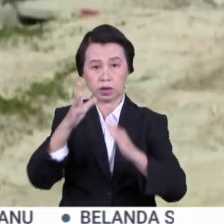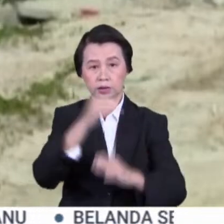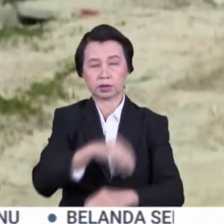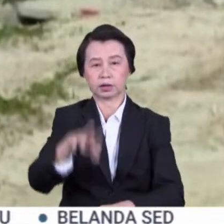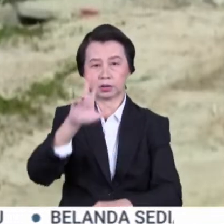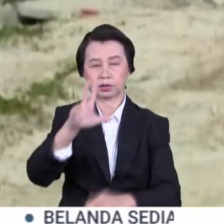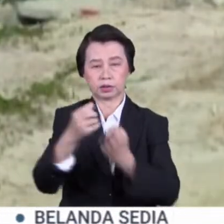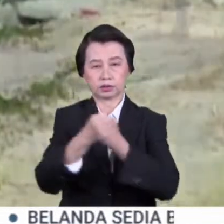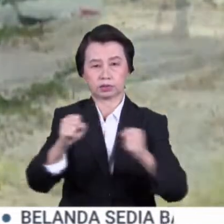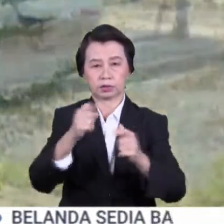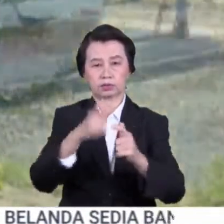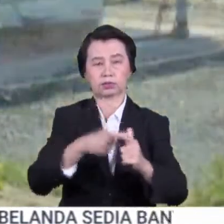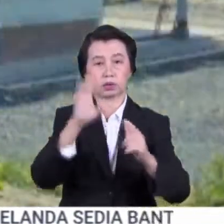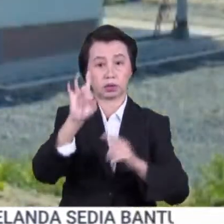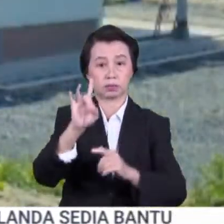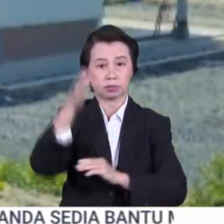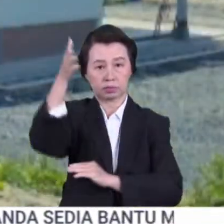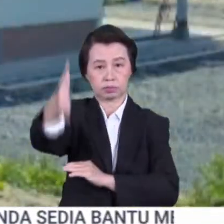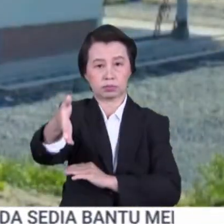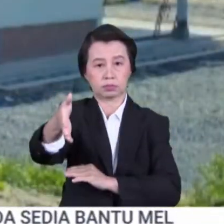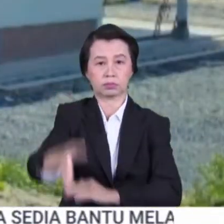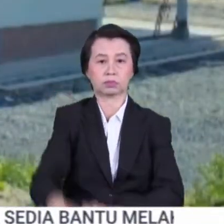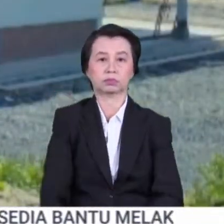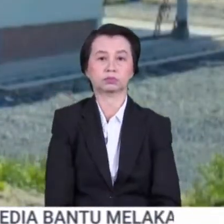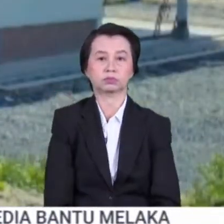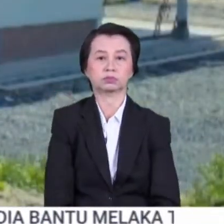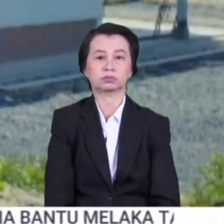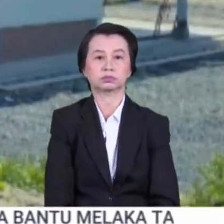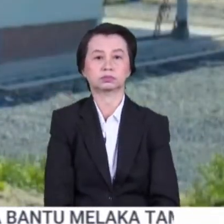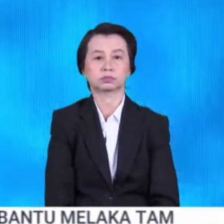dijangka siap pada Ogos depan.